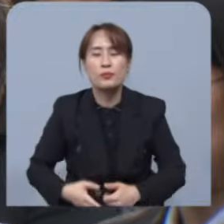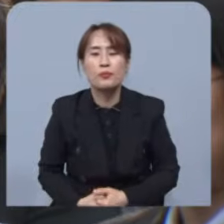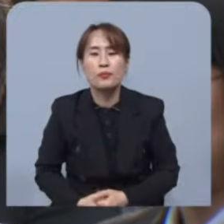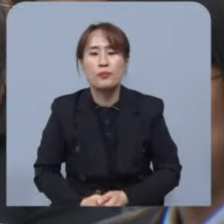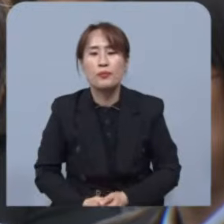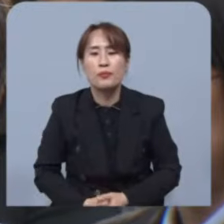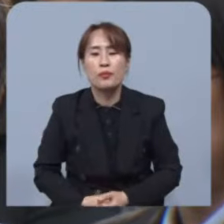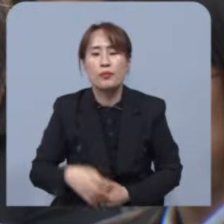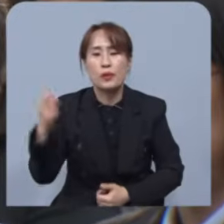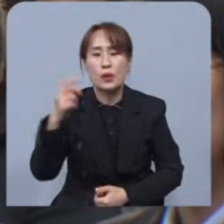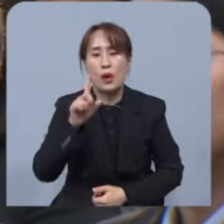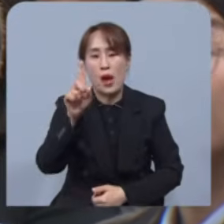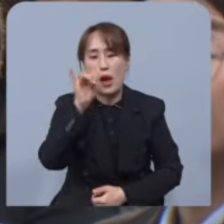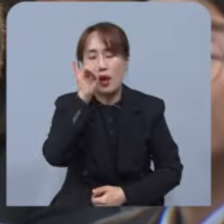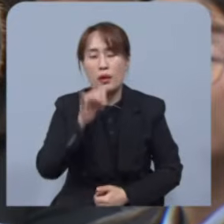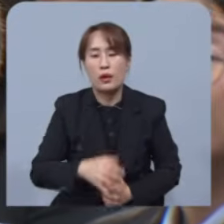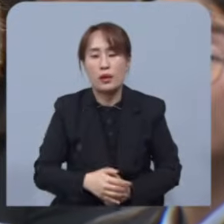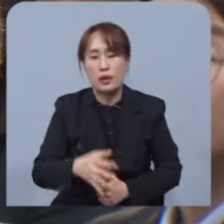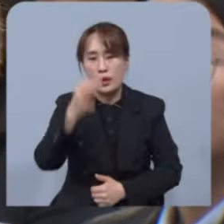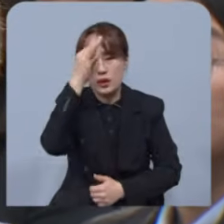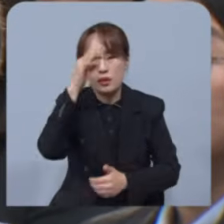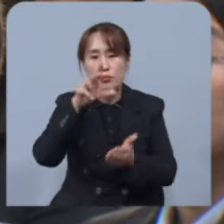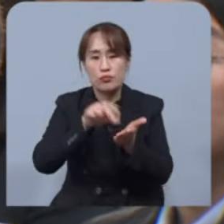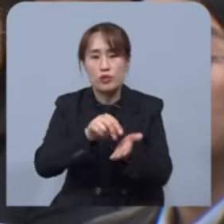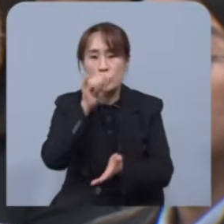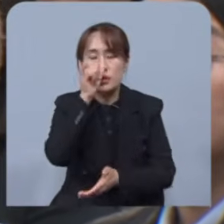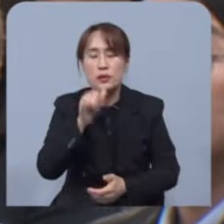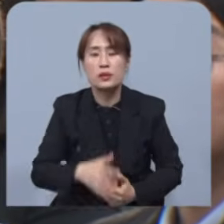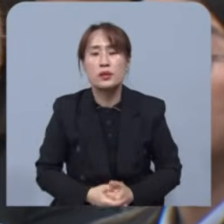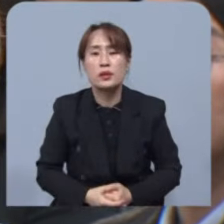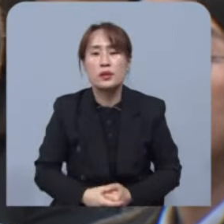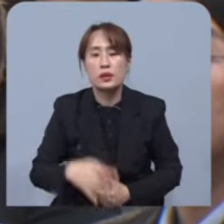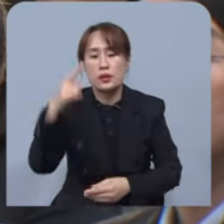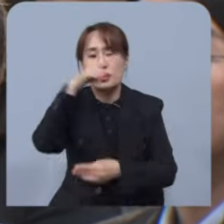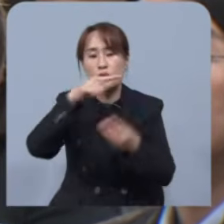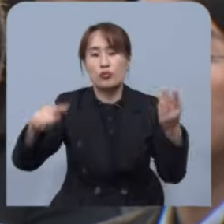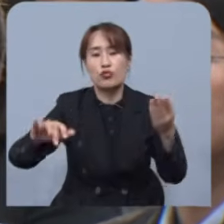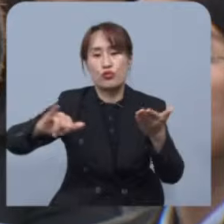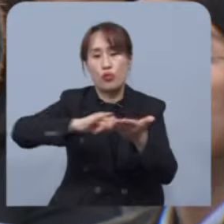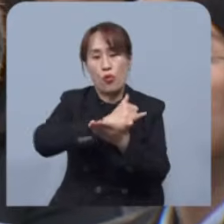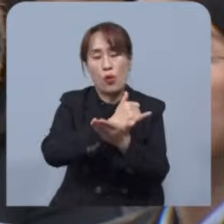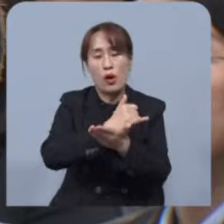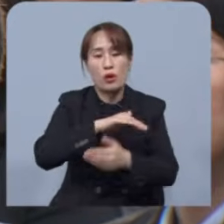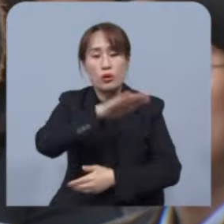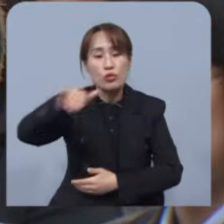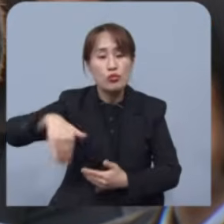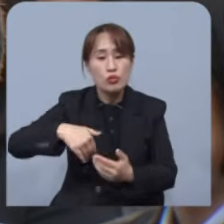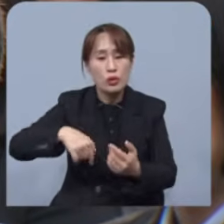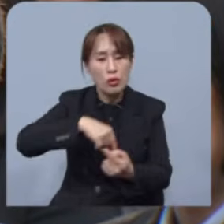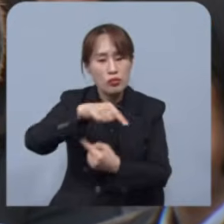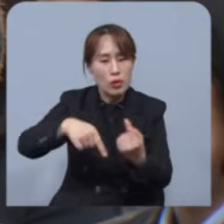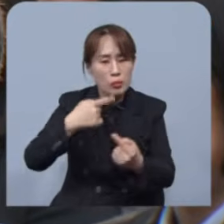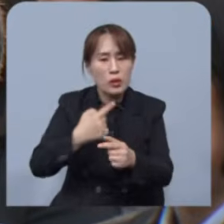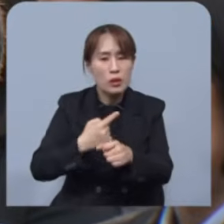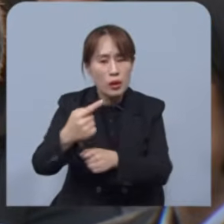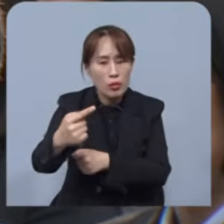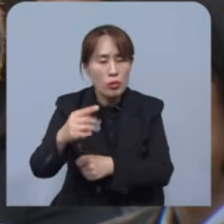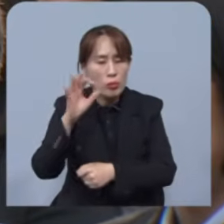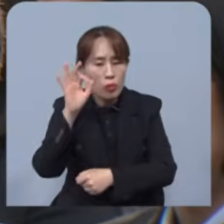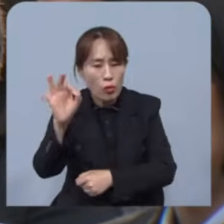싶습니다. 그리고 또 하나가 있습니다. 기술적인 문제인데요. 이 청주공항이 이제 우리가 운영을 하려고 하다 보니